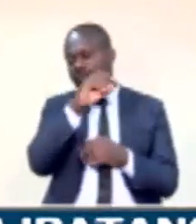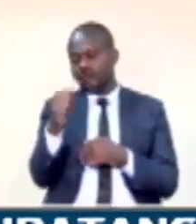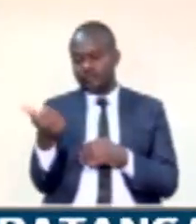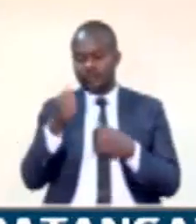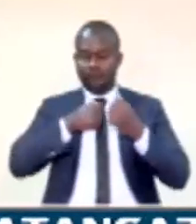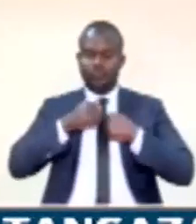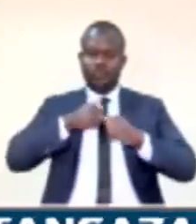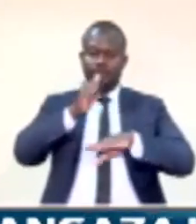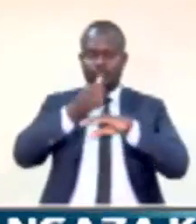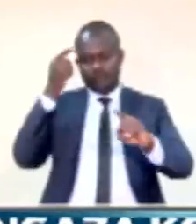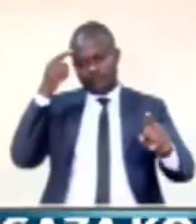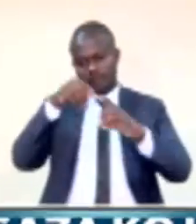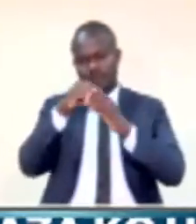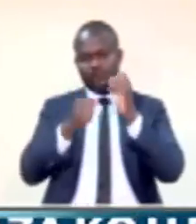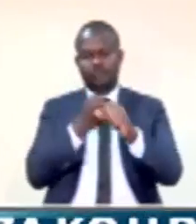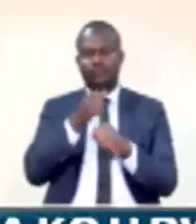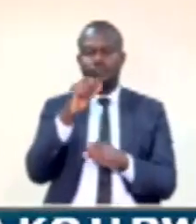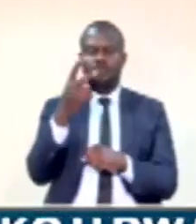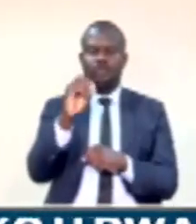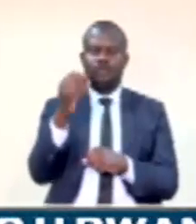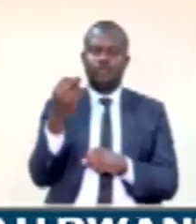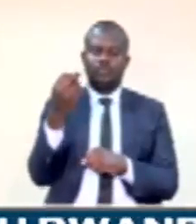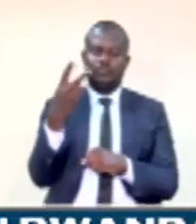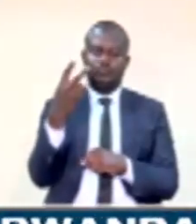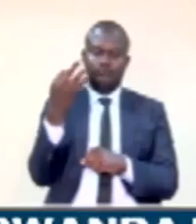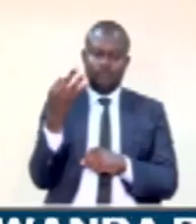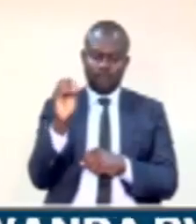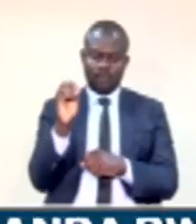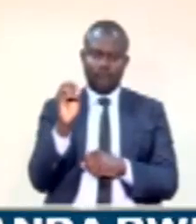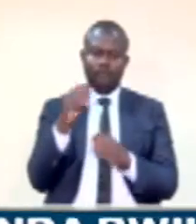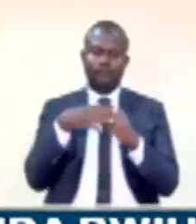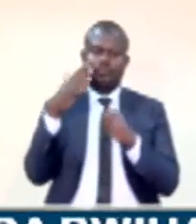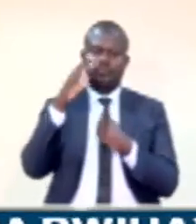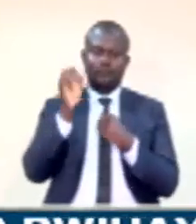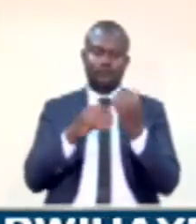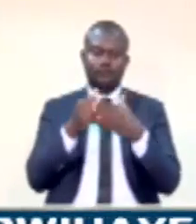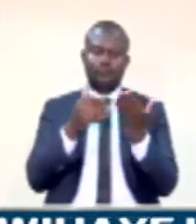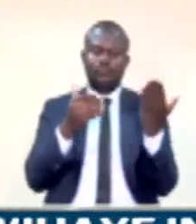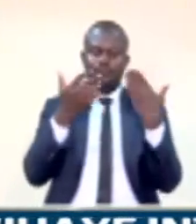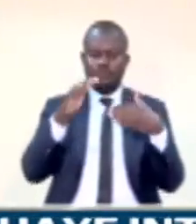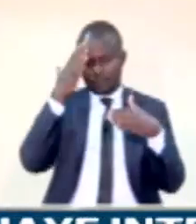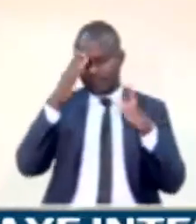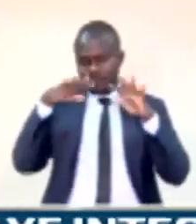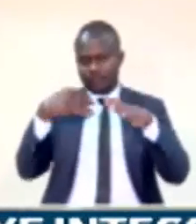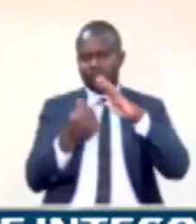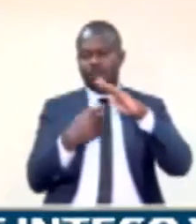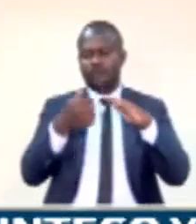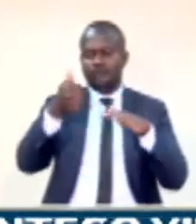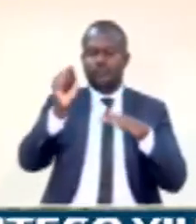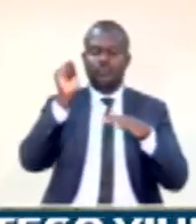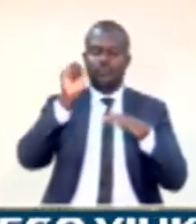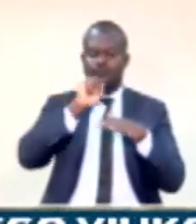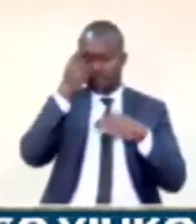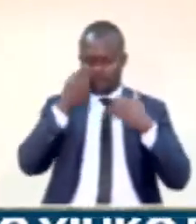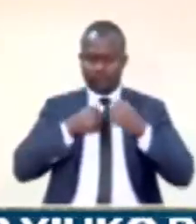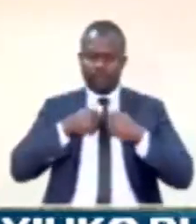Rwanda rwihaye intego yo ku mwaka w'ibihumbi 2035 % by'abafite virusi itera SIDA bazaba bazi uko bahagaze. Guverinoma y'u